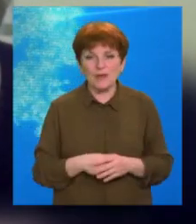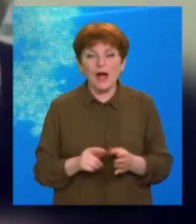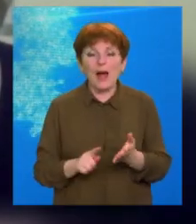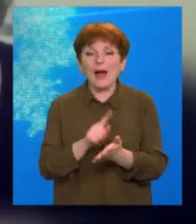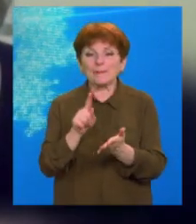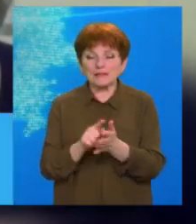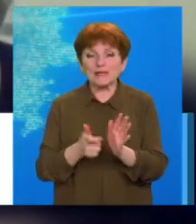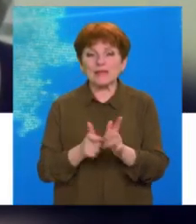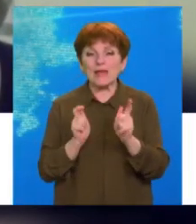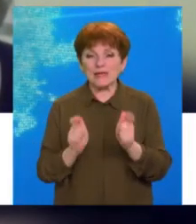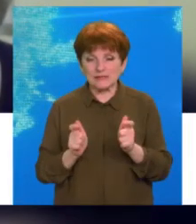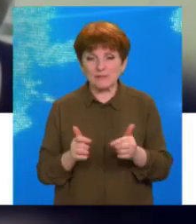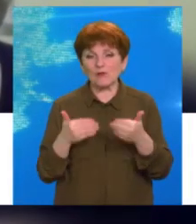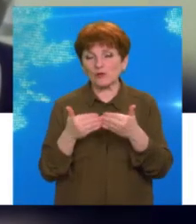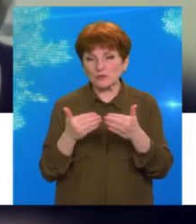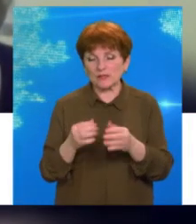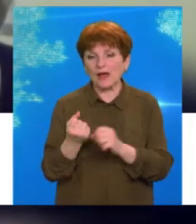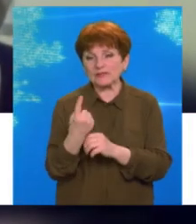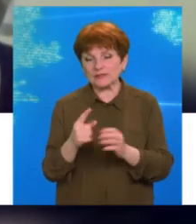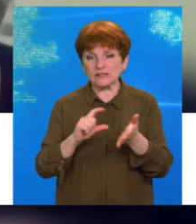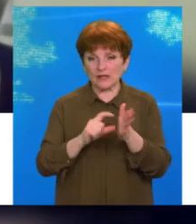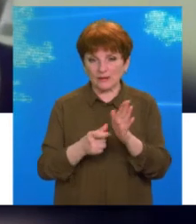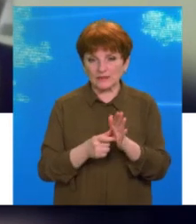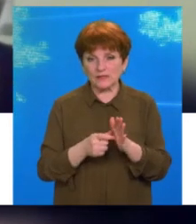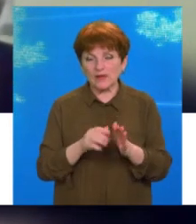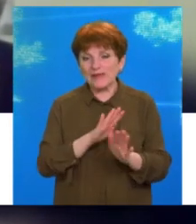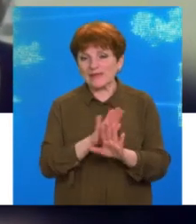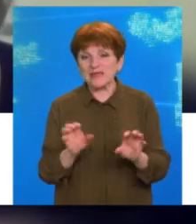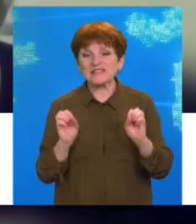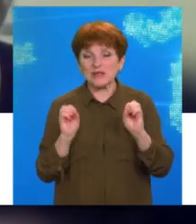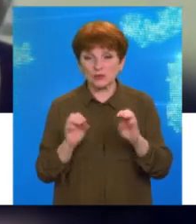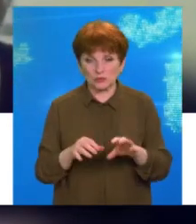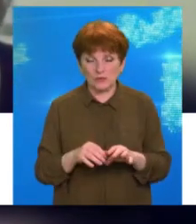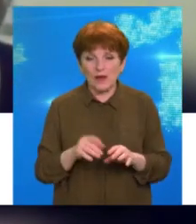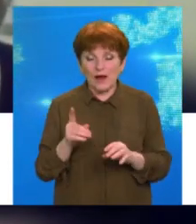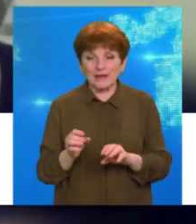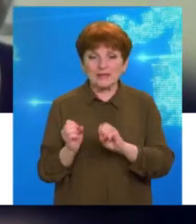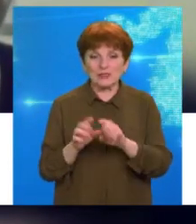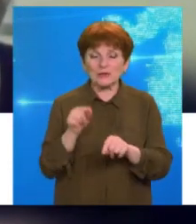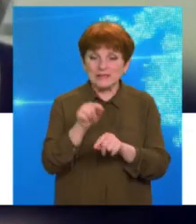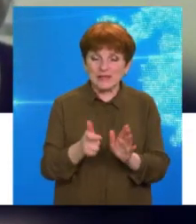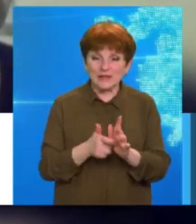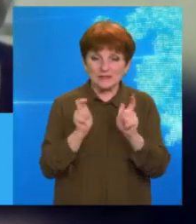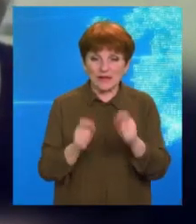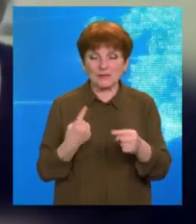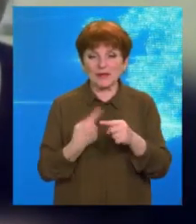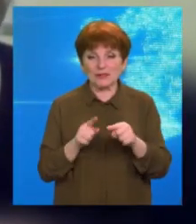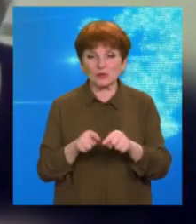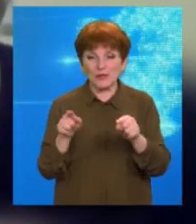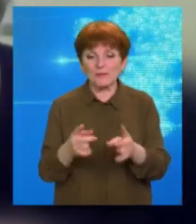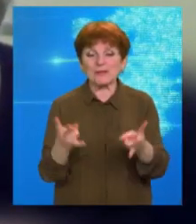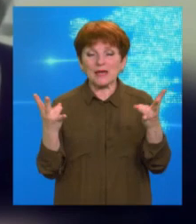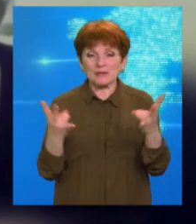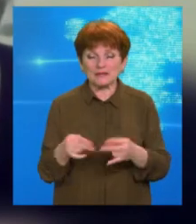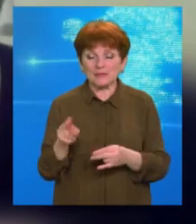Обязательные экзамены выпускники 11 классов не сдают. Они сдают только те экзамены, которые им необходимы